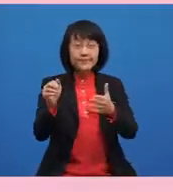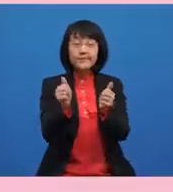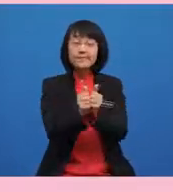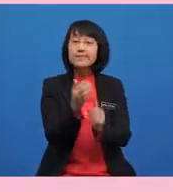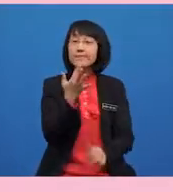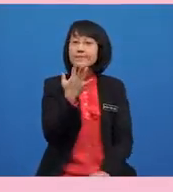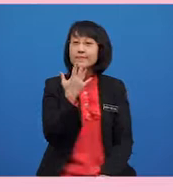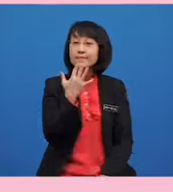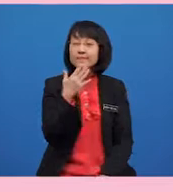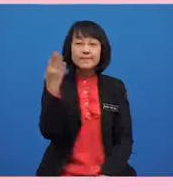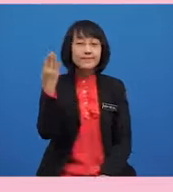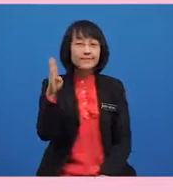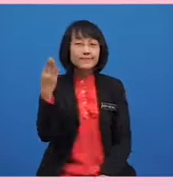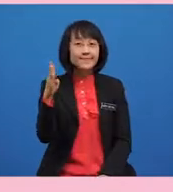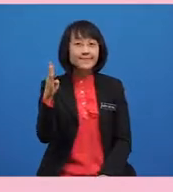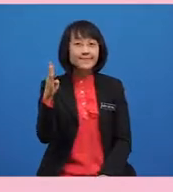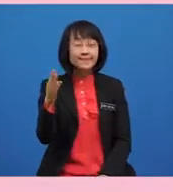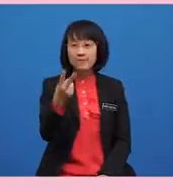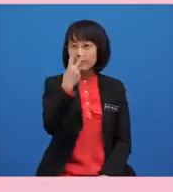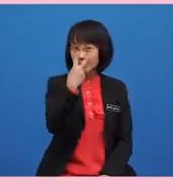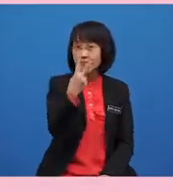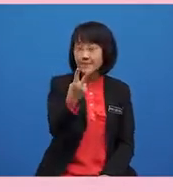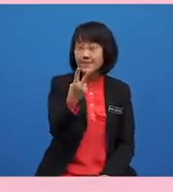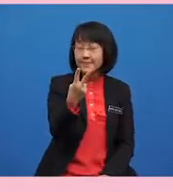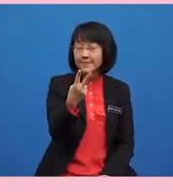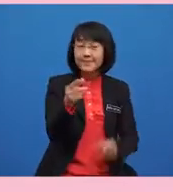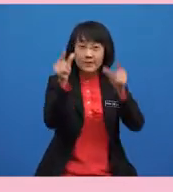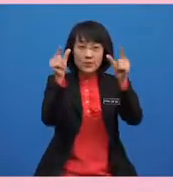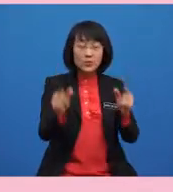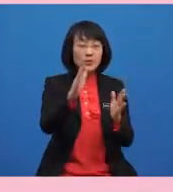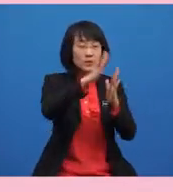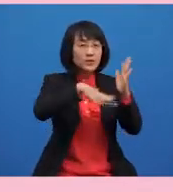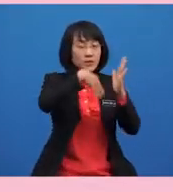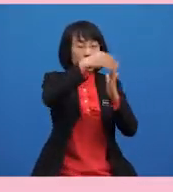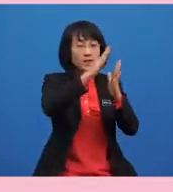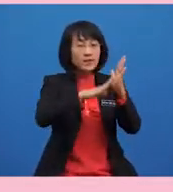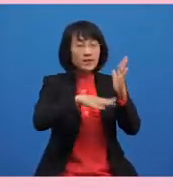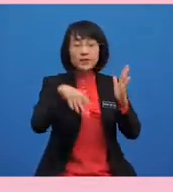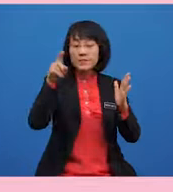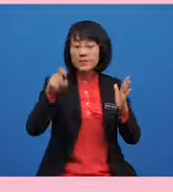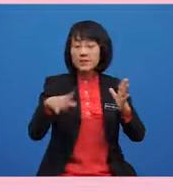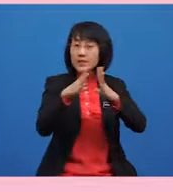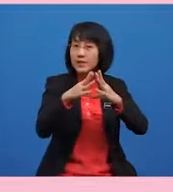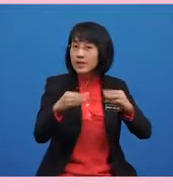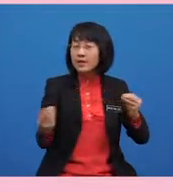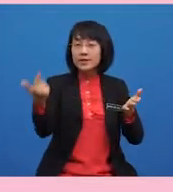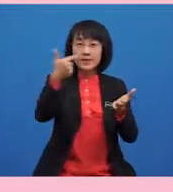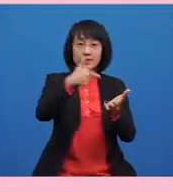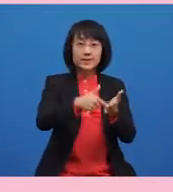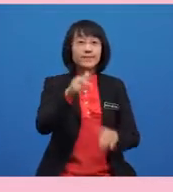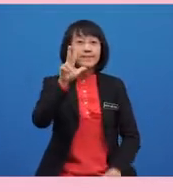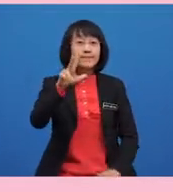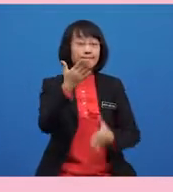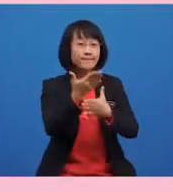biru. Ha, nampaknya tukang cat perlu menghabiskan lagi